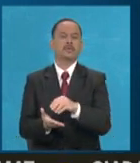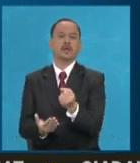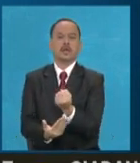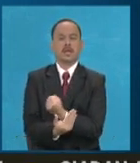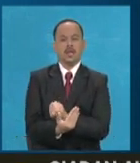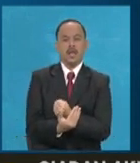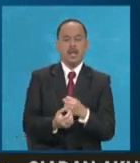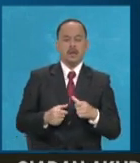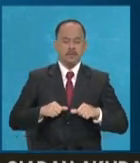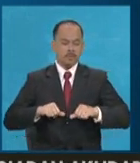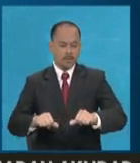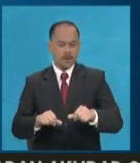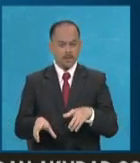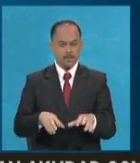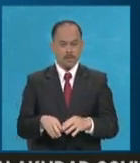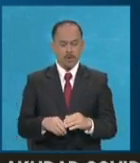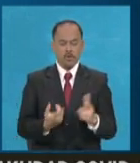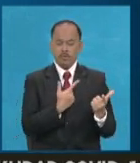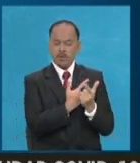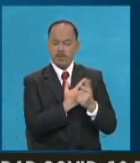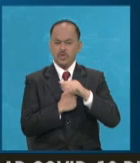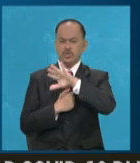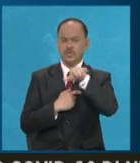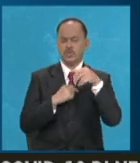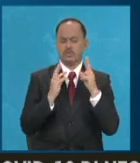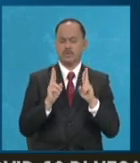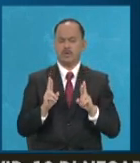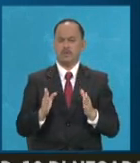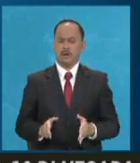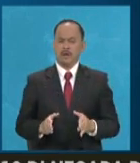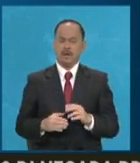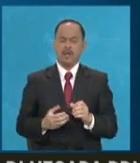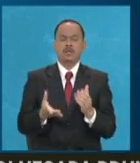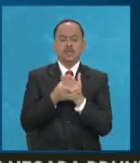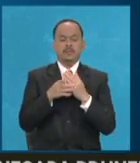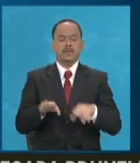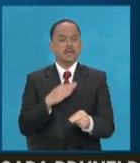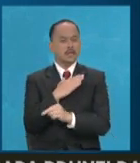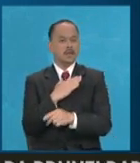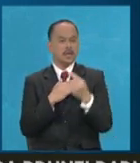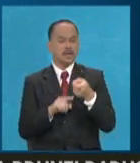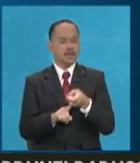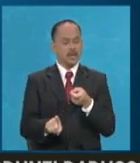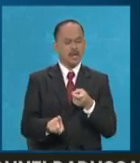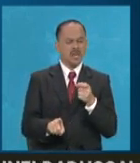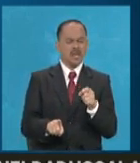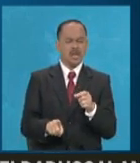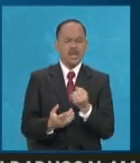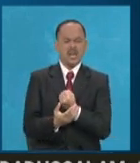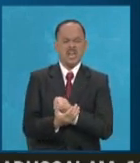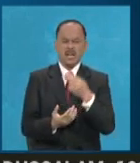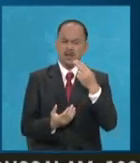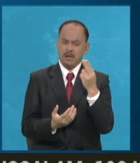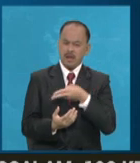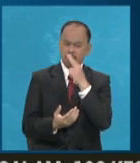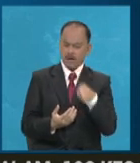dilaksanakan bagi melindungi masyarakat dan mempertahankan keselamatan negara daripada Nasir dadah haram